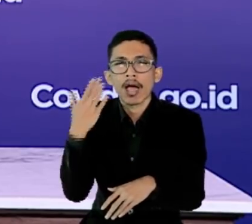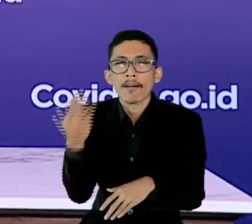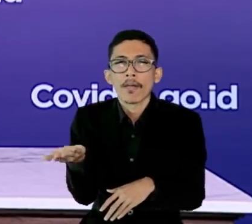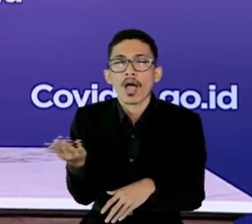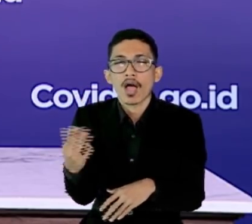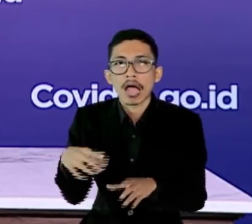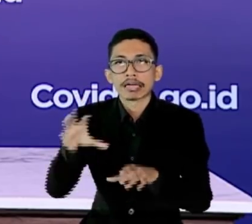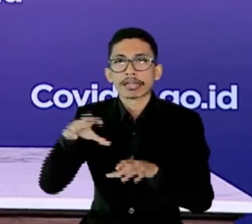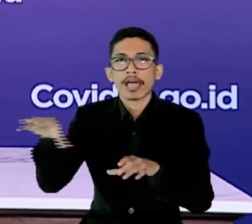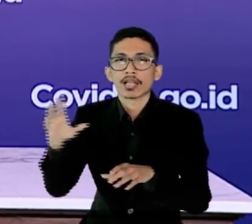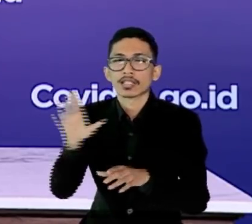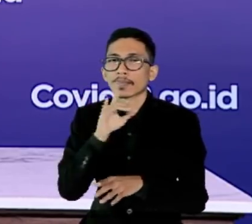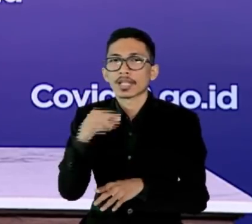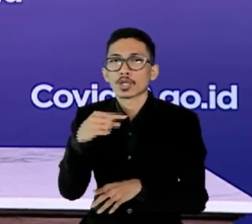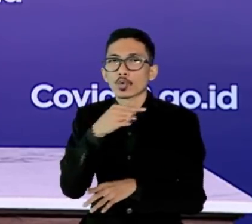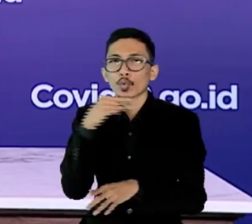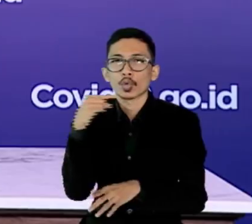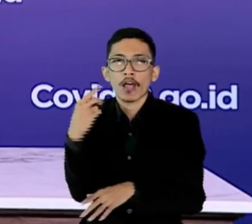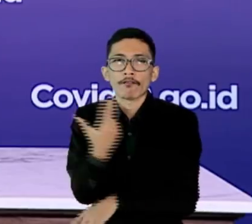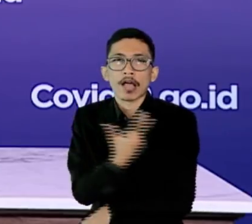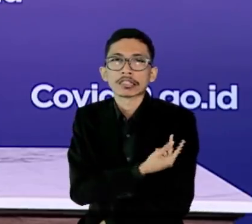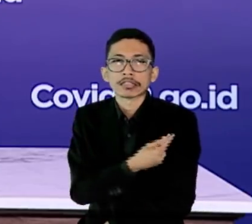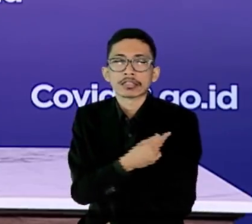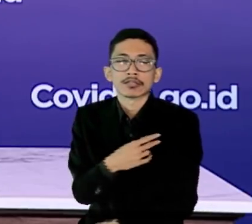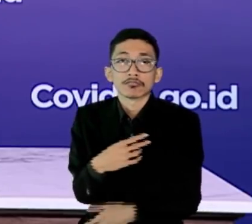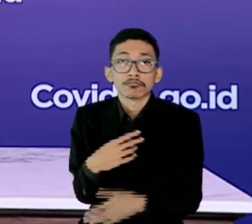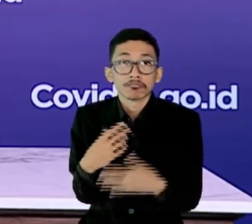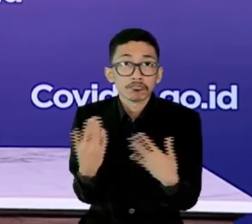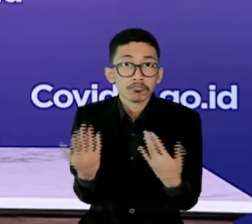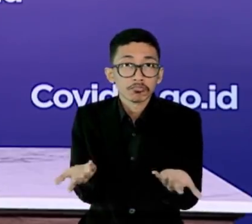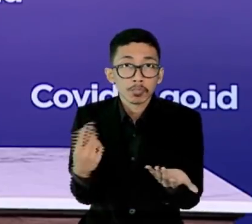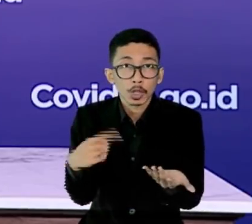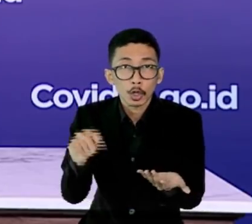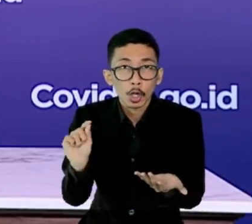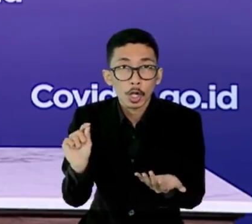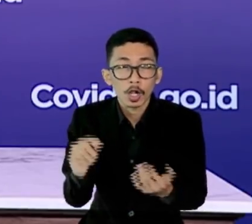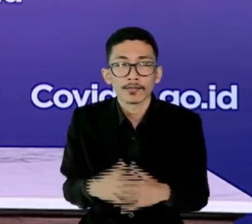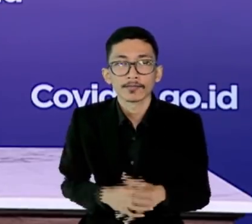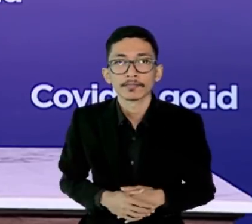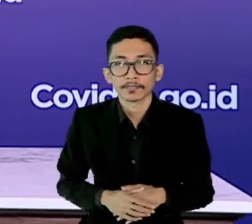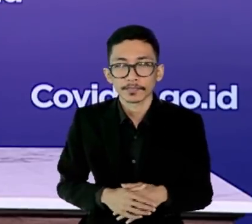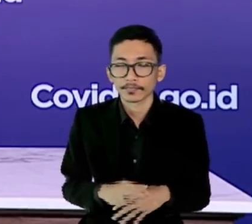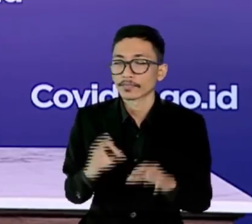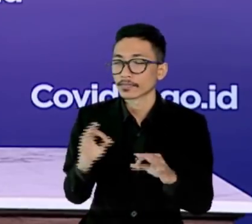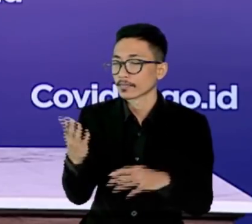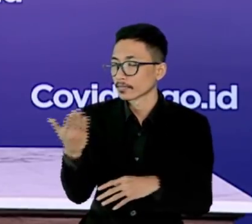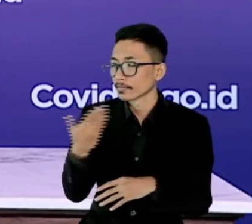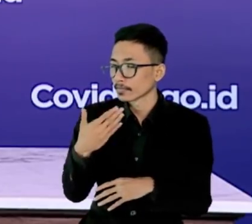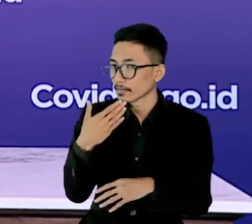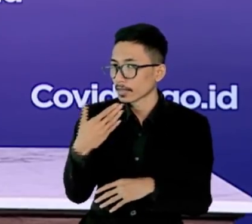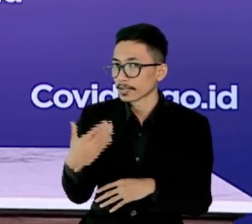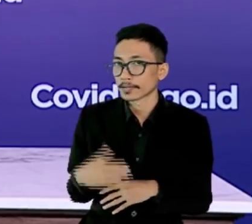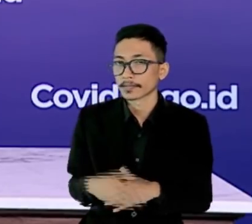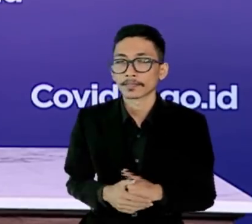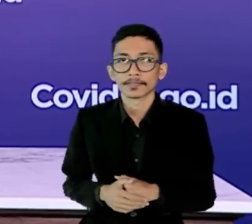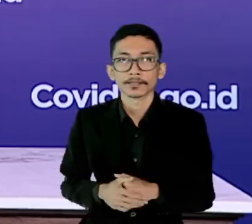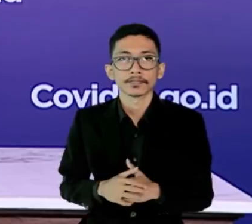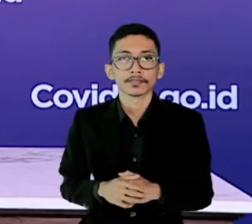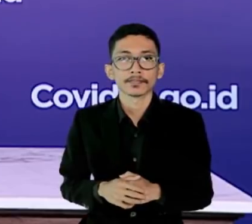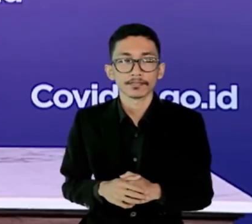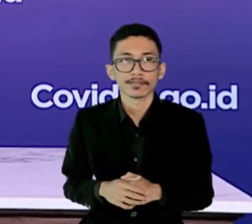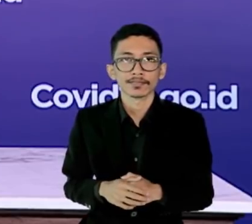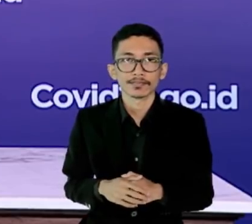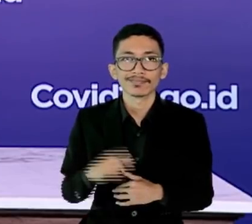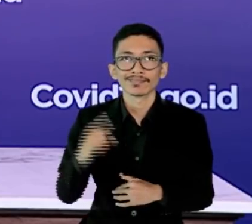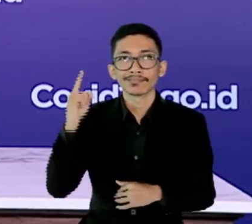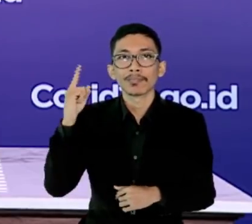daerah mengalami kekurangan stok vaksin? Terima kasih. Terima kasih pada berita1.com. Saat ini pemerintah